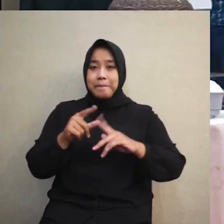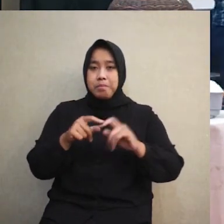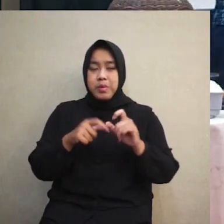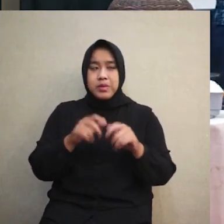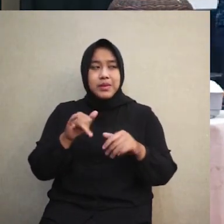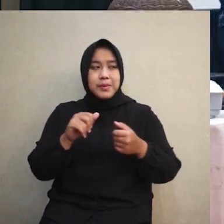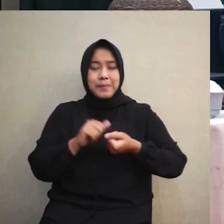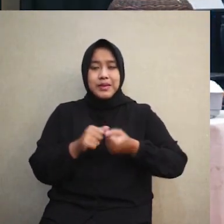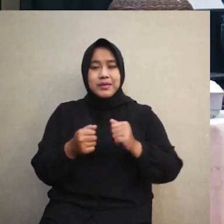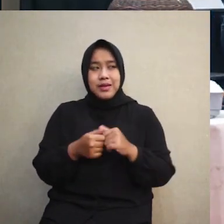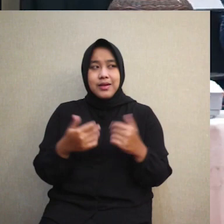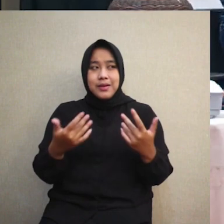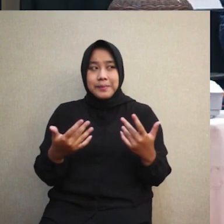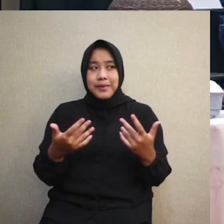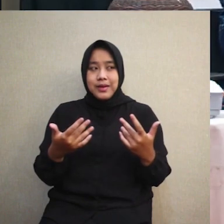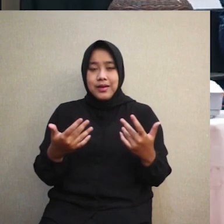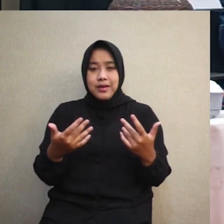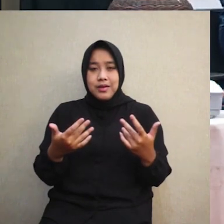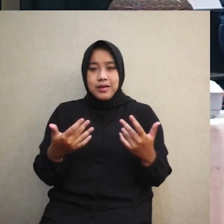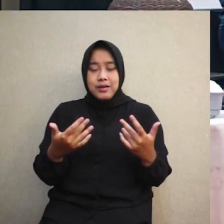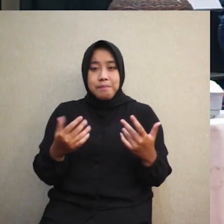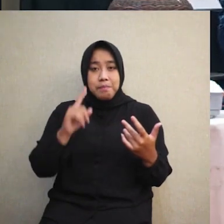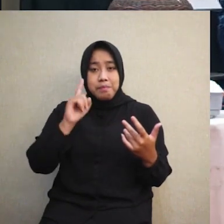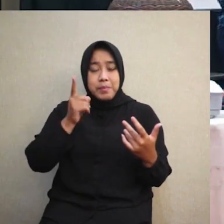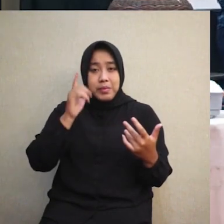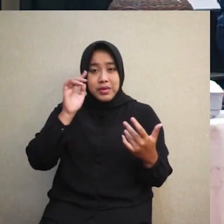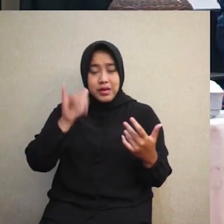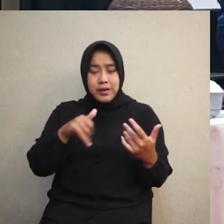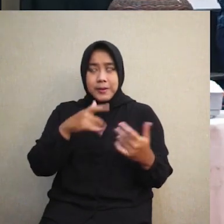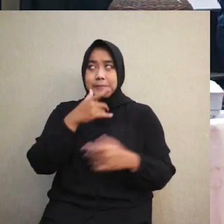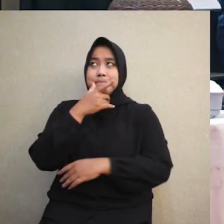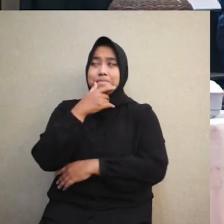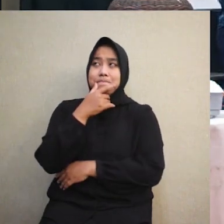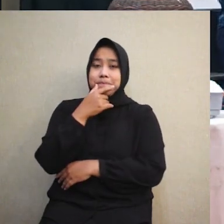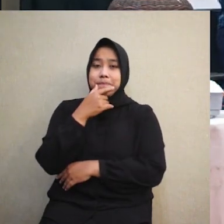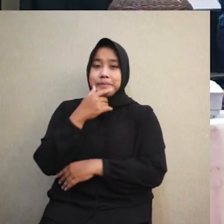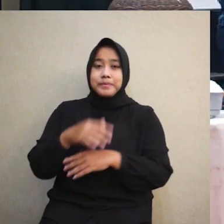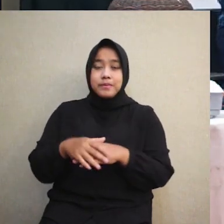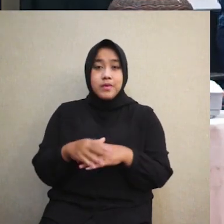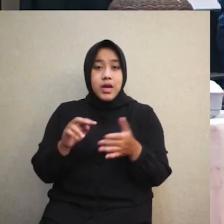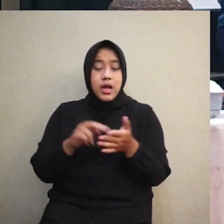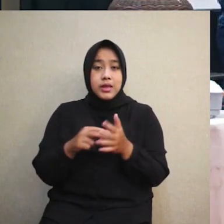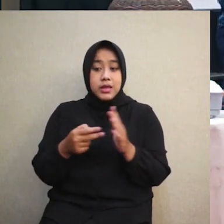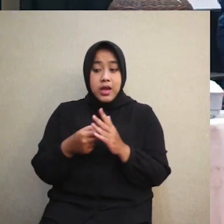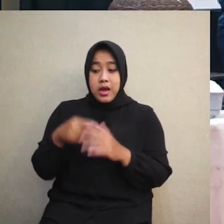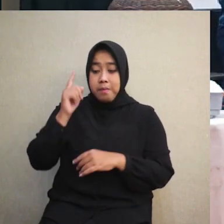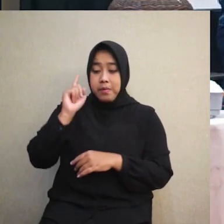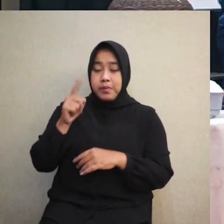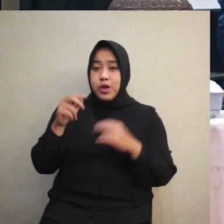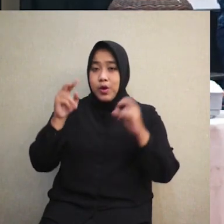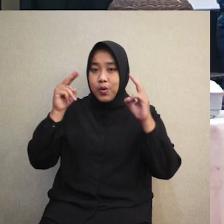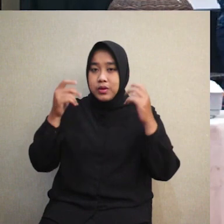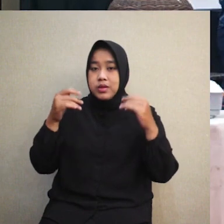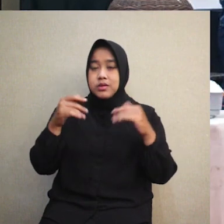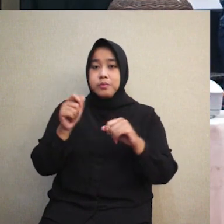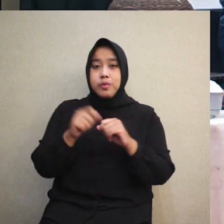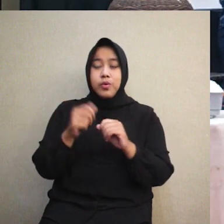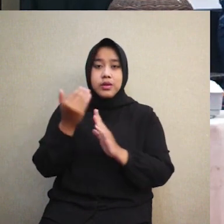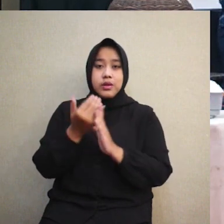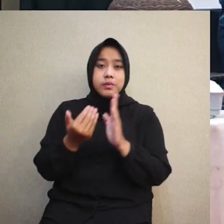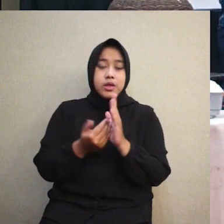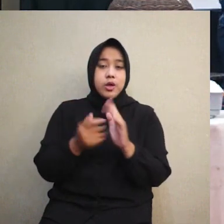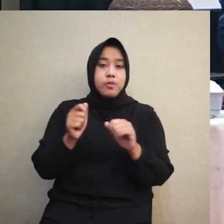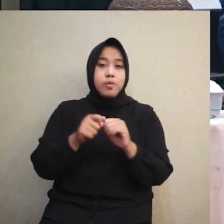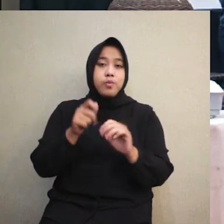problemnya memang kita itu di pemerintah aja nih Mbak artinya pemerintah itu dalam konteks membuat kebijakan membuat program